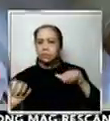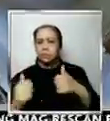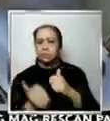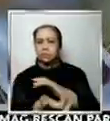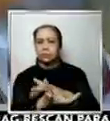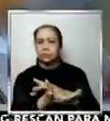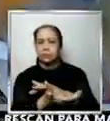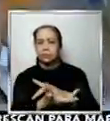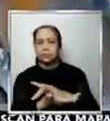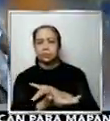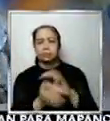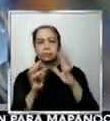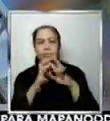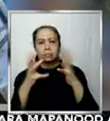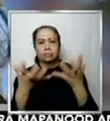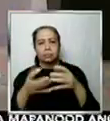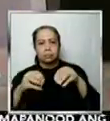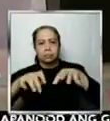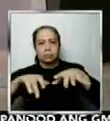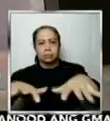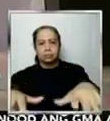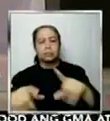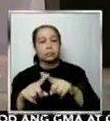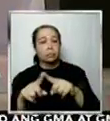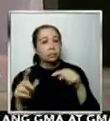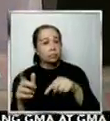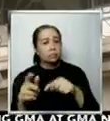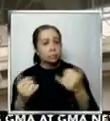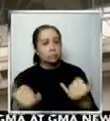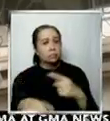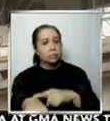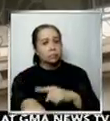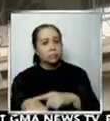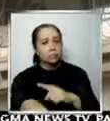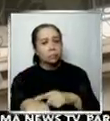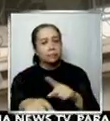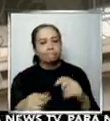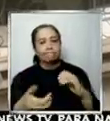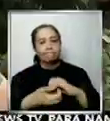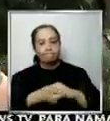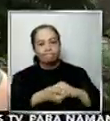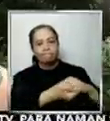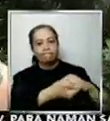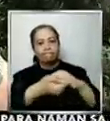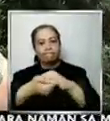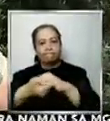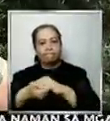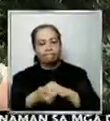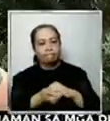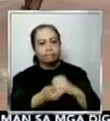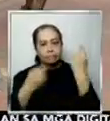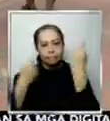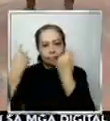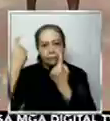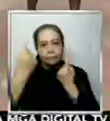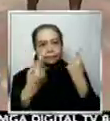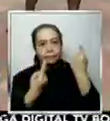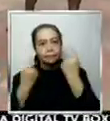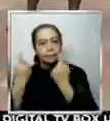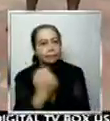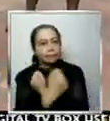pandemic. Pero ito rin ang panahon na pinagbuklod tayo ng malasakit, pagmamahal